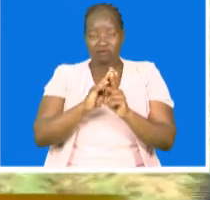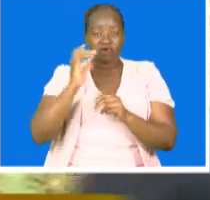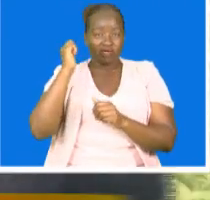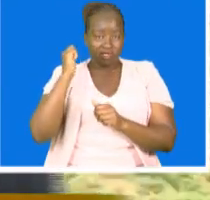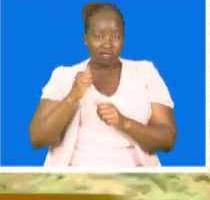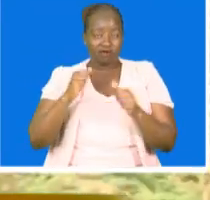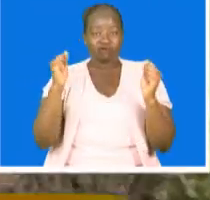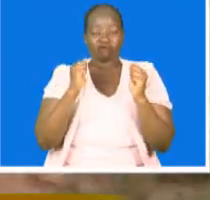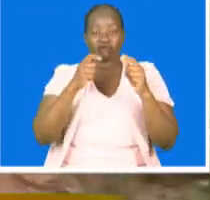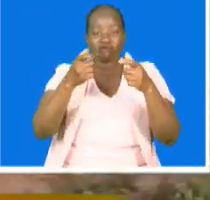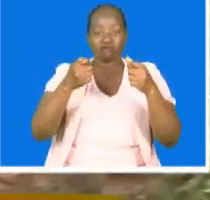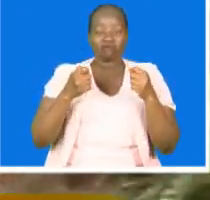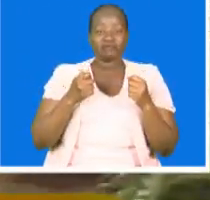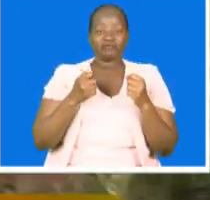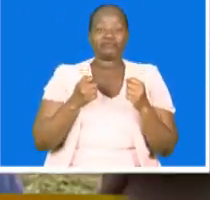kajiado.